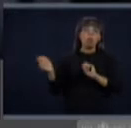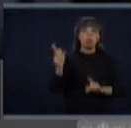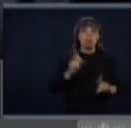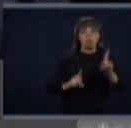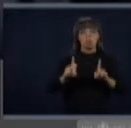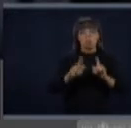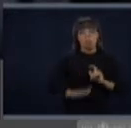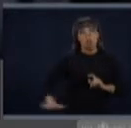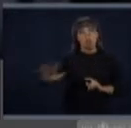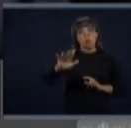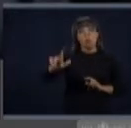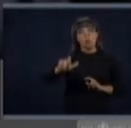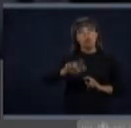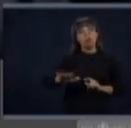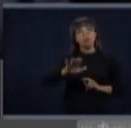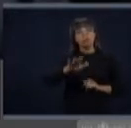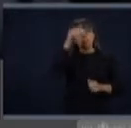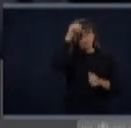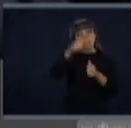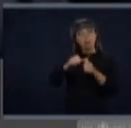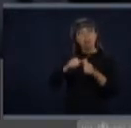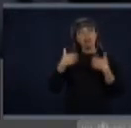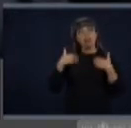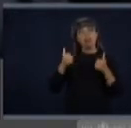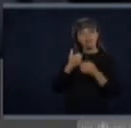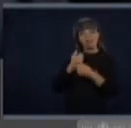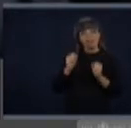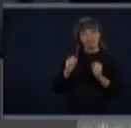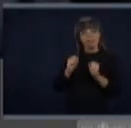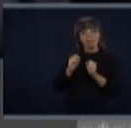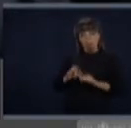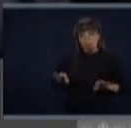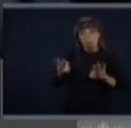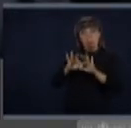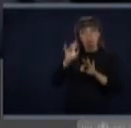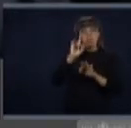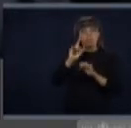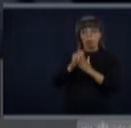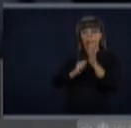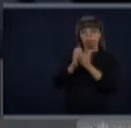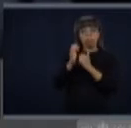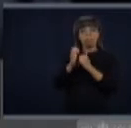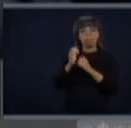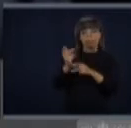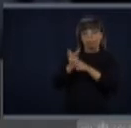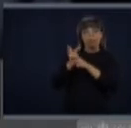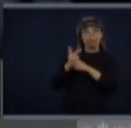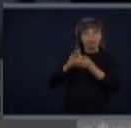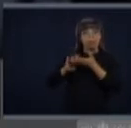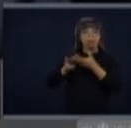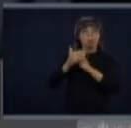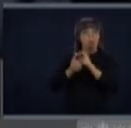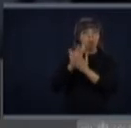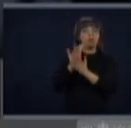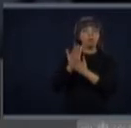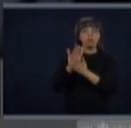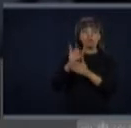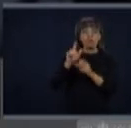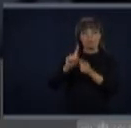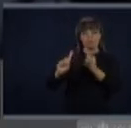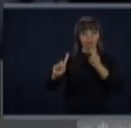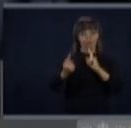suivre les consignes sanitaires. Il nous faut continuer de maintenir notre distance sociale et physique. Et afin de